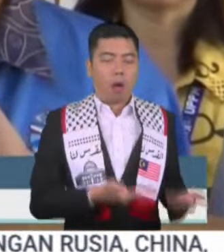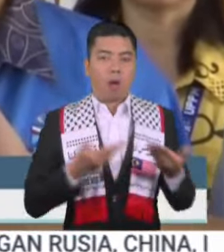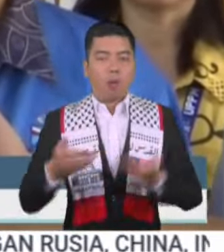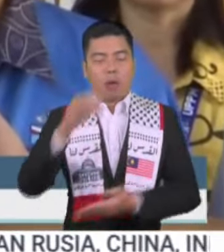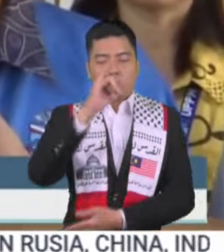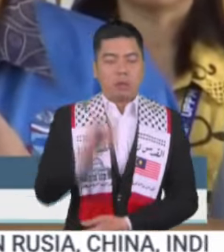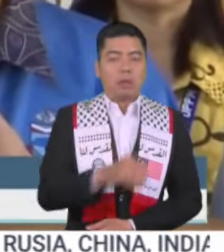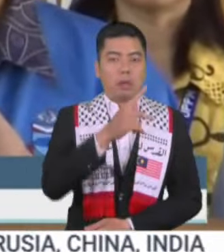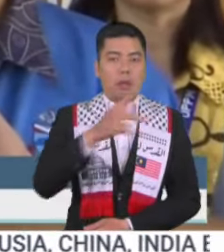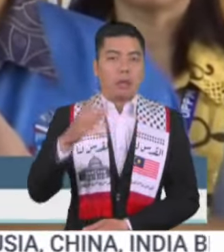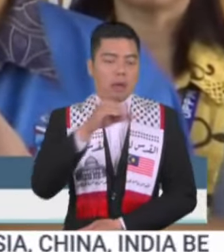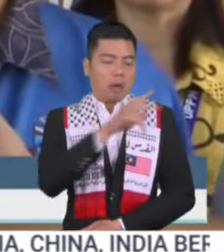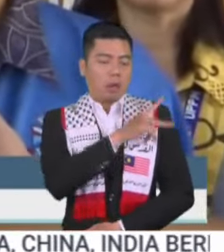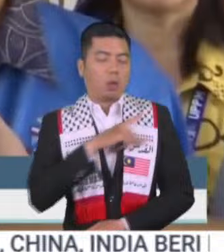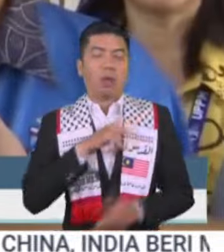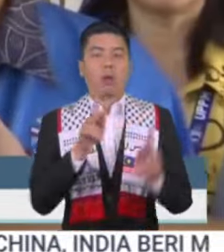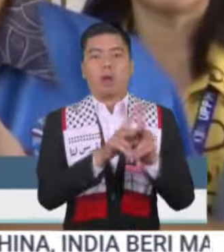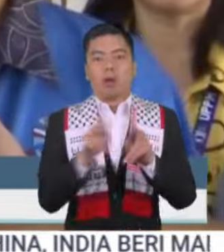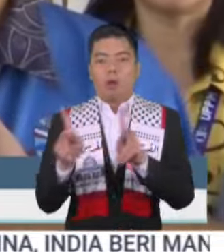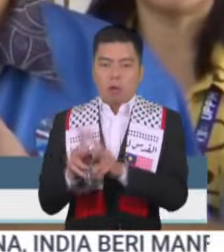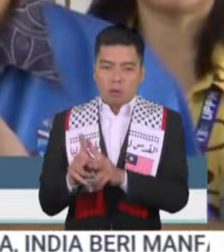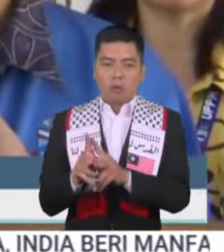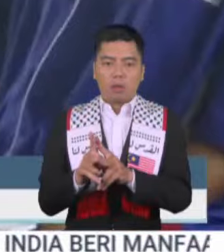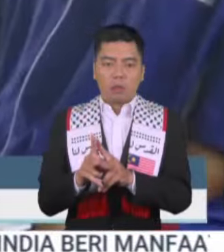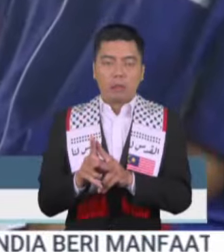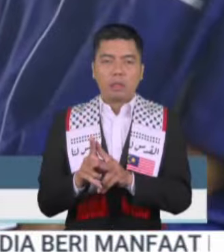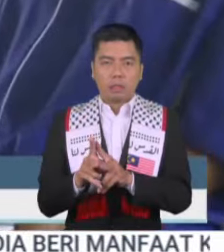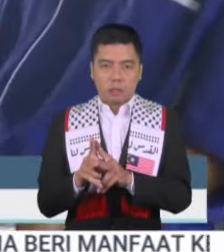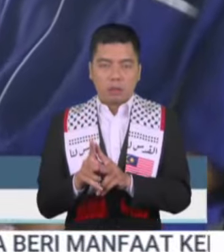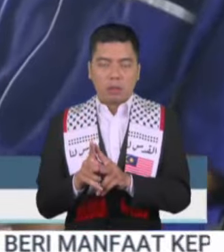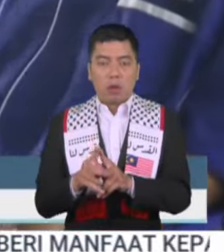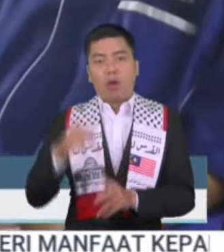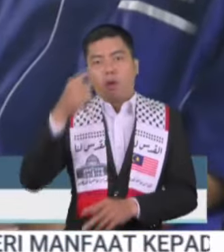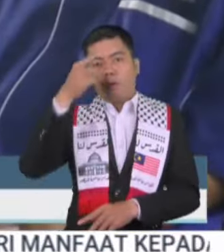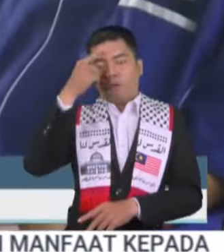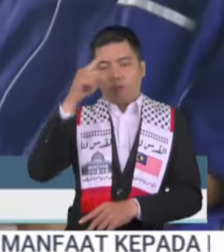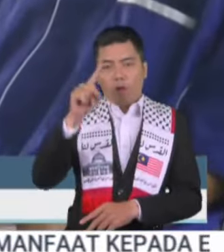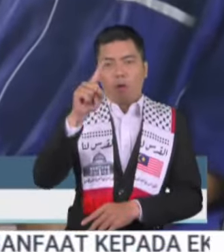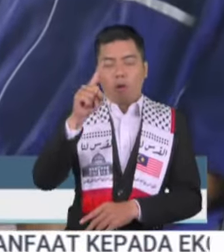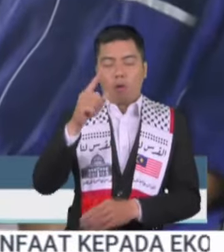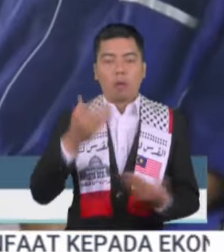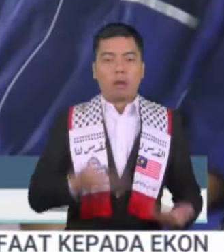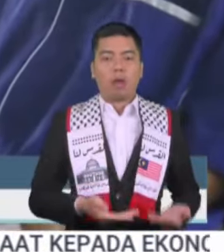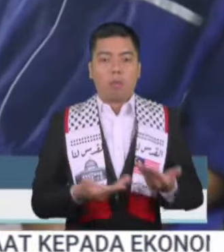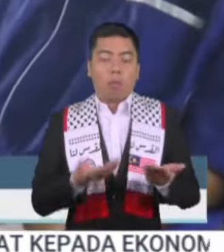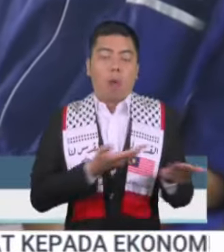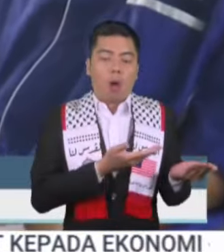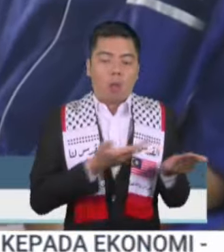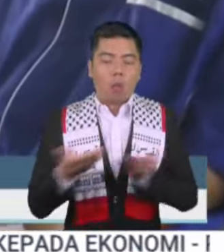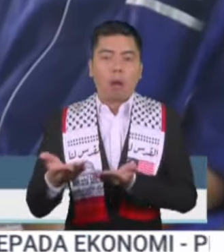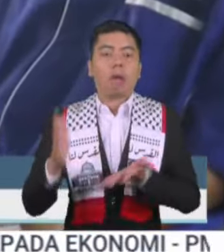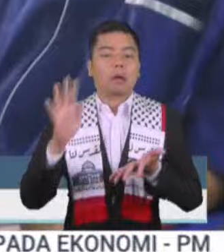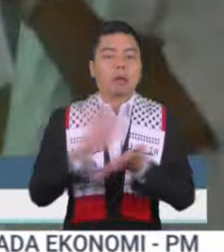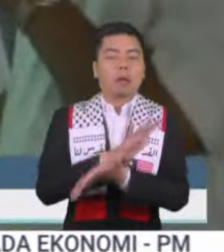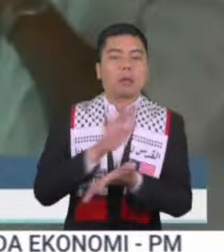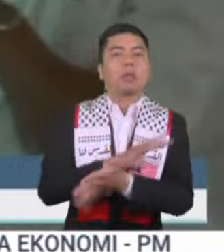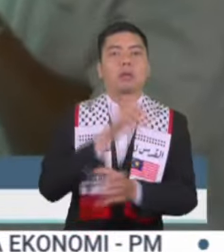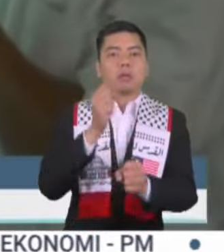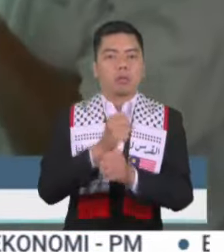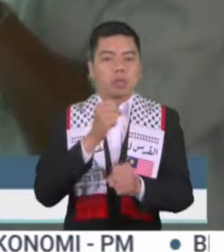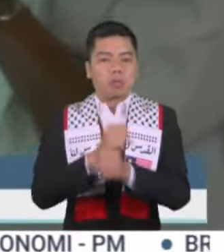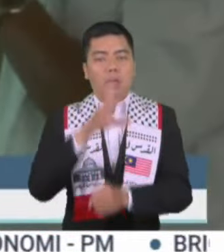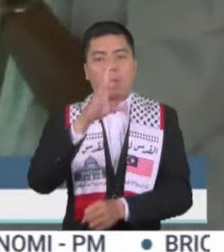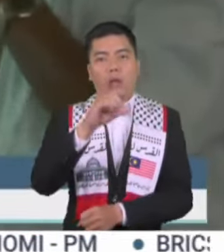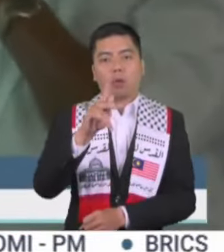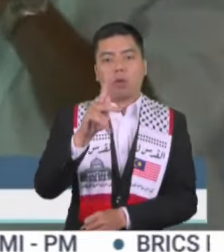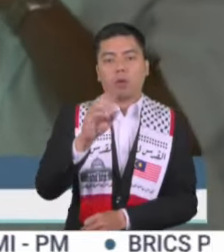JKK dan ketua Kampung dan jawatankuasa bertindak tanah untuk bawa dokumen semua ini untuk